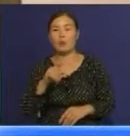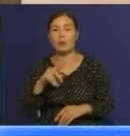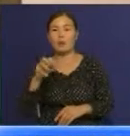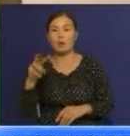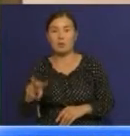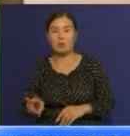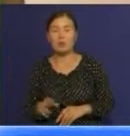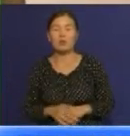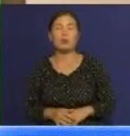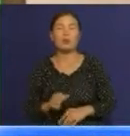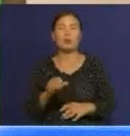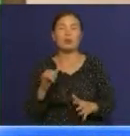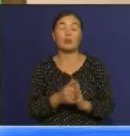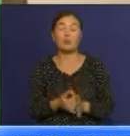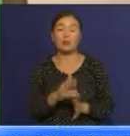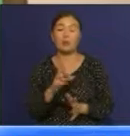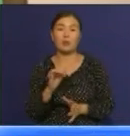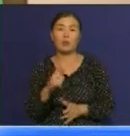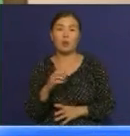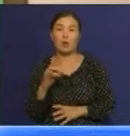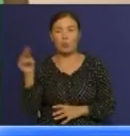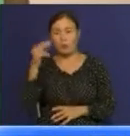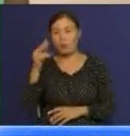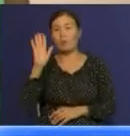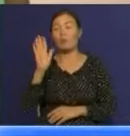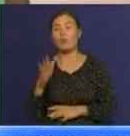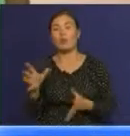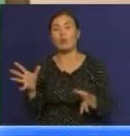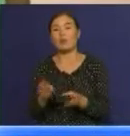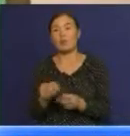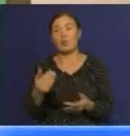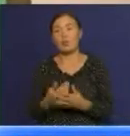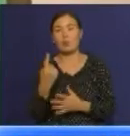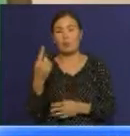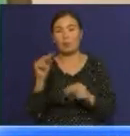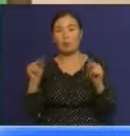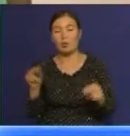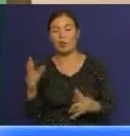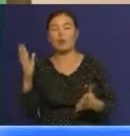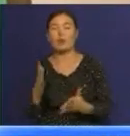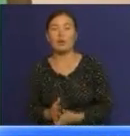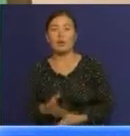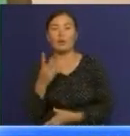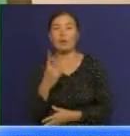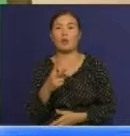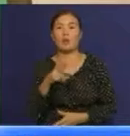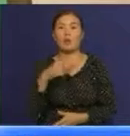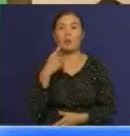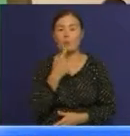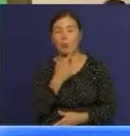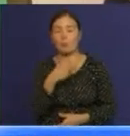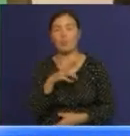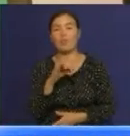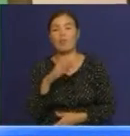аутизм диагнозбен оқиды. Қастарында бір педагог бар, 2 логопед дефектологымыз